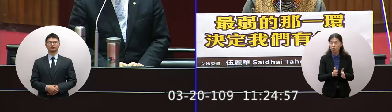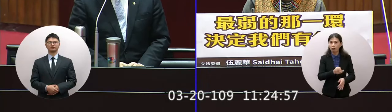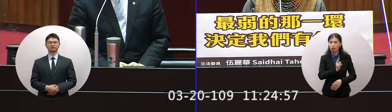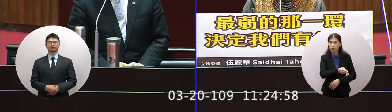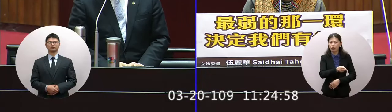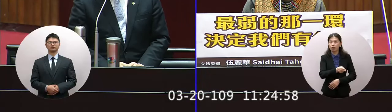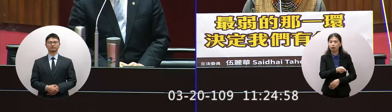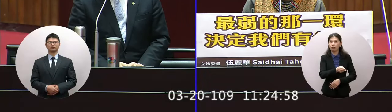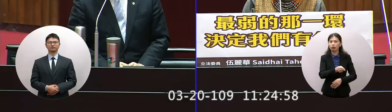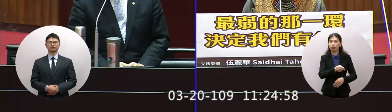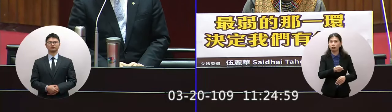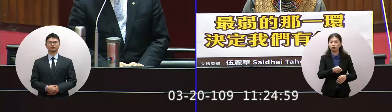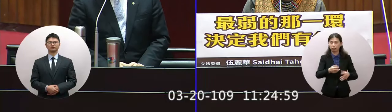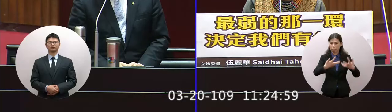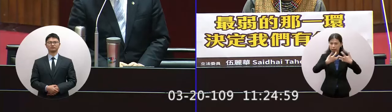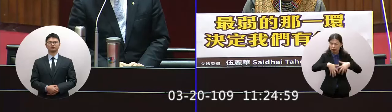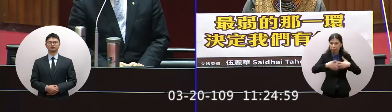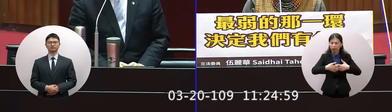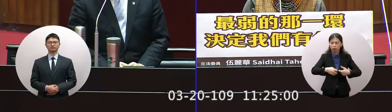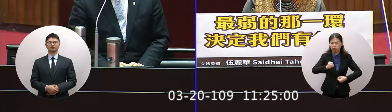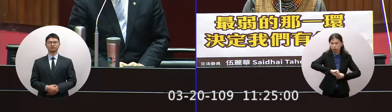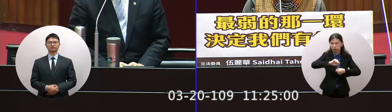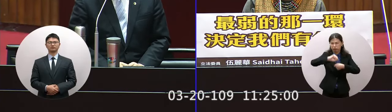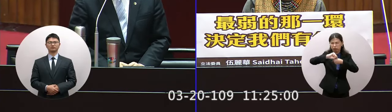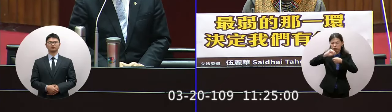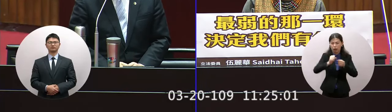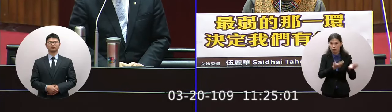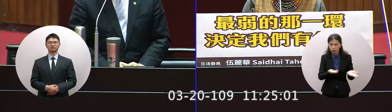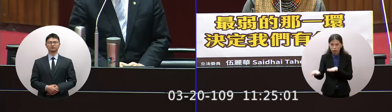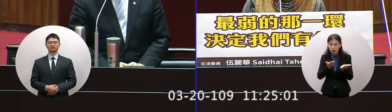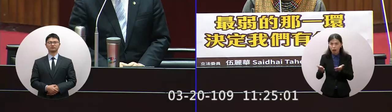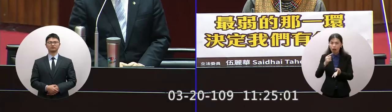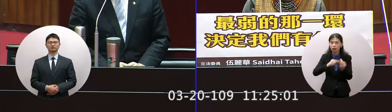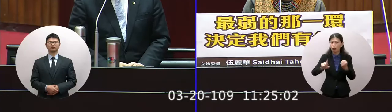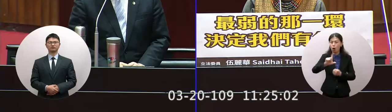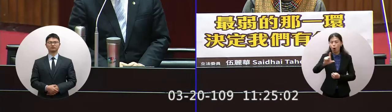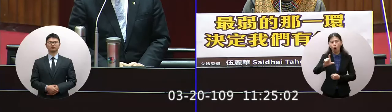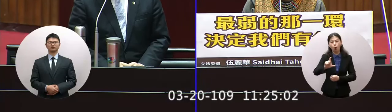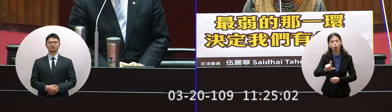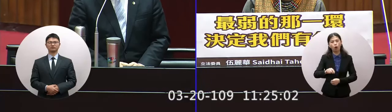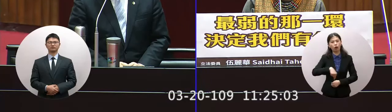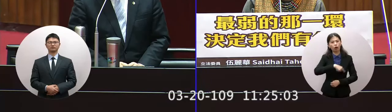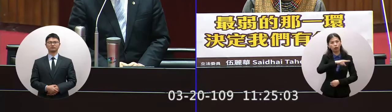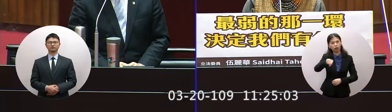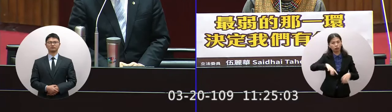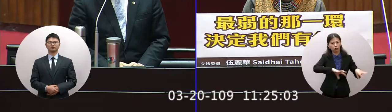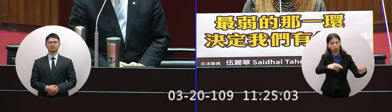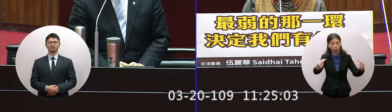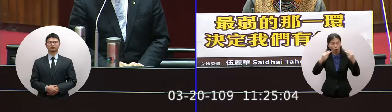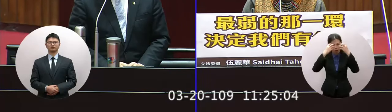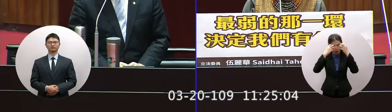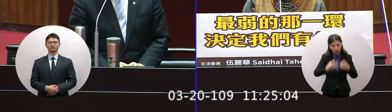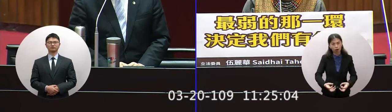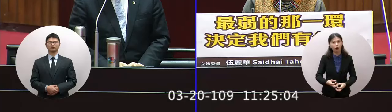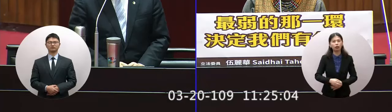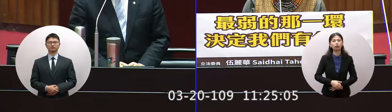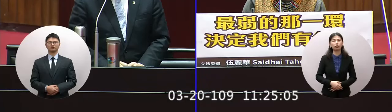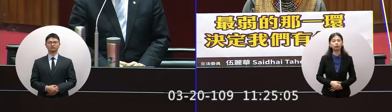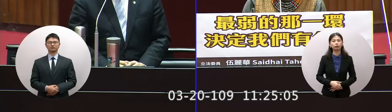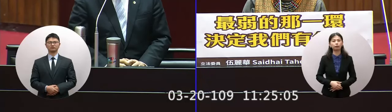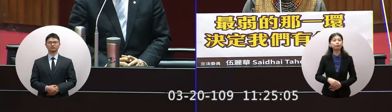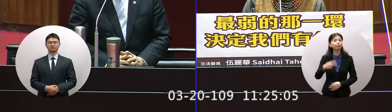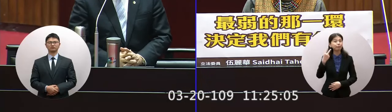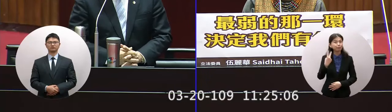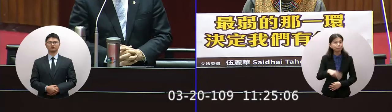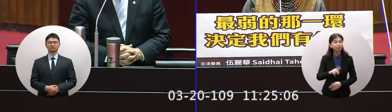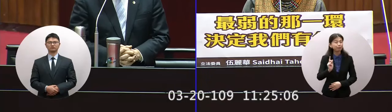造60组的一个生产线。我想呢，这个真的是跌破世界的眼镜。而且呢，我